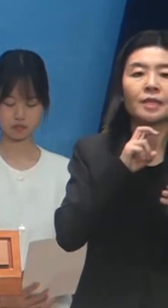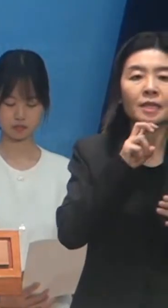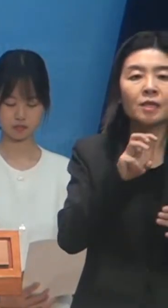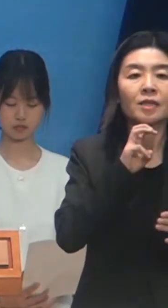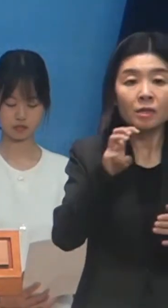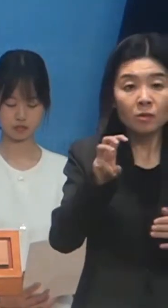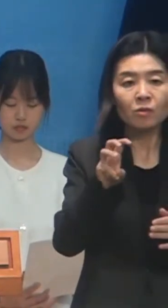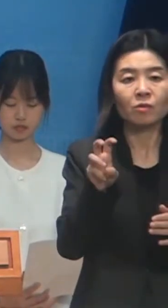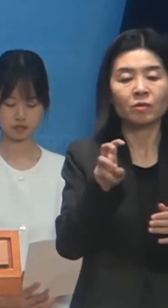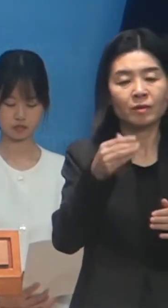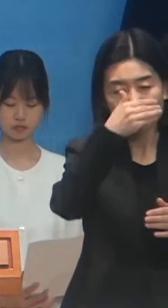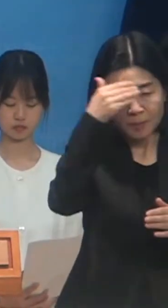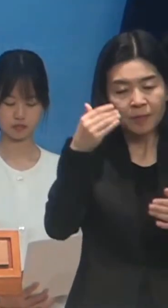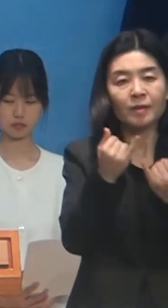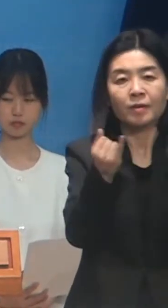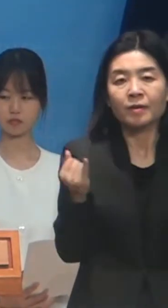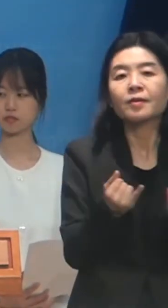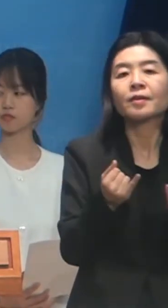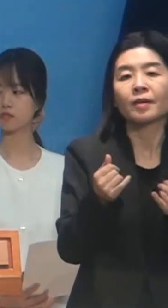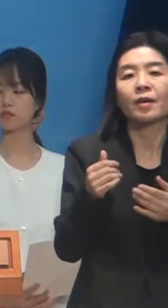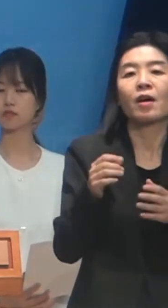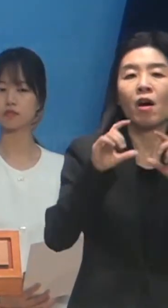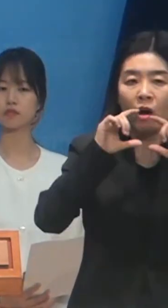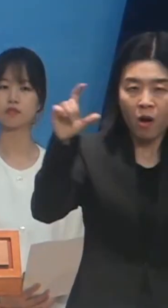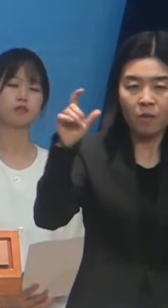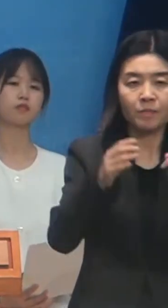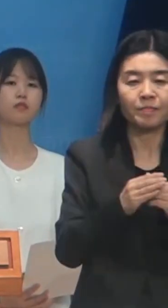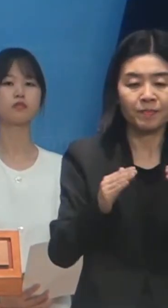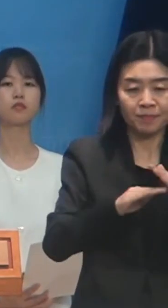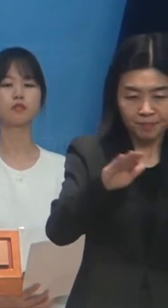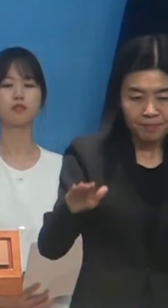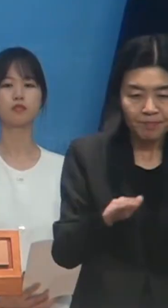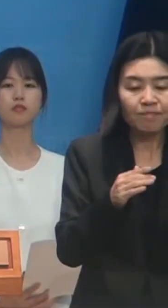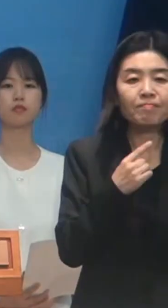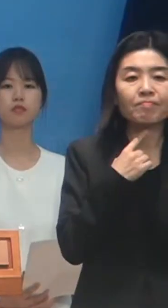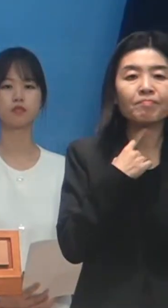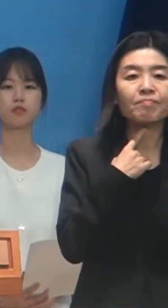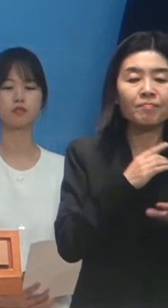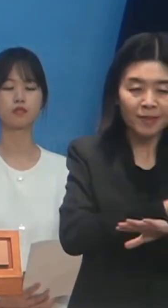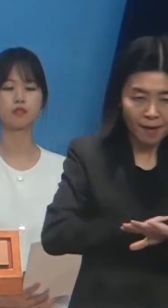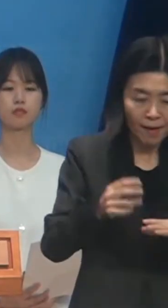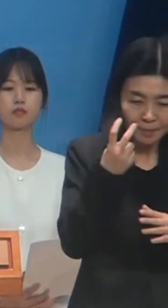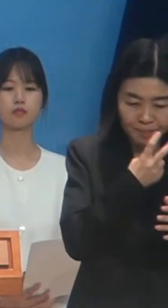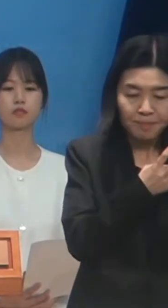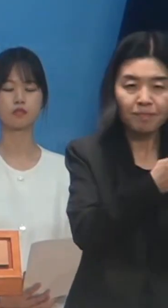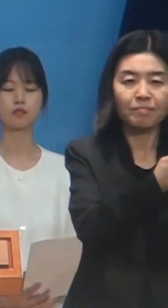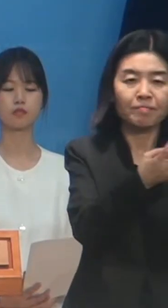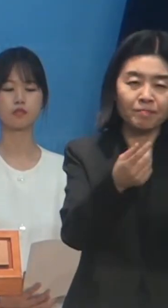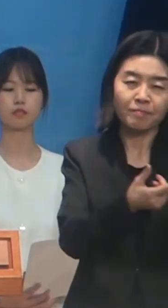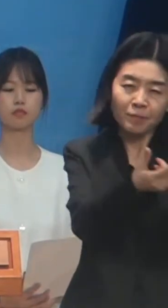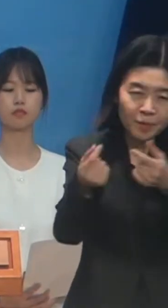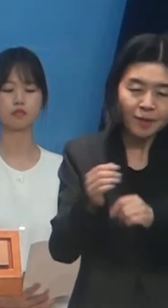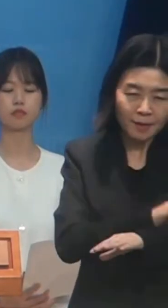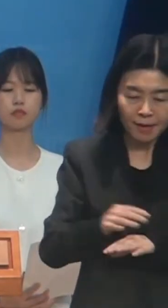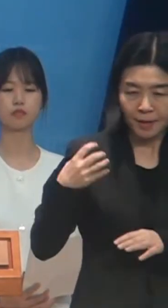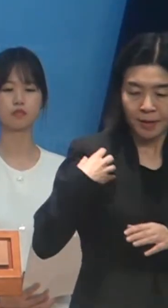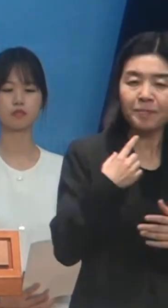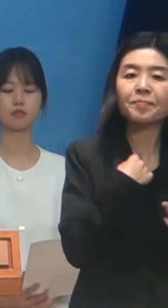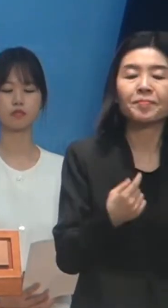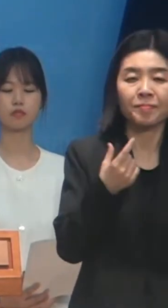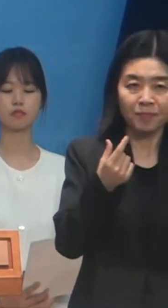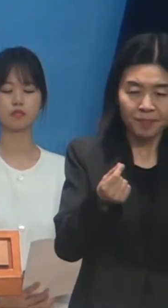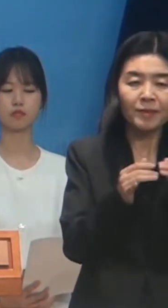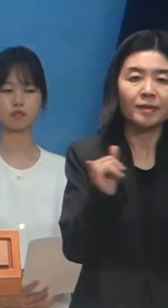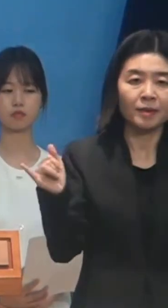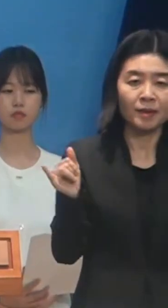있는 선언입니다. 가정을 지켜본 사람, 공동체를 책임져 본 사람, 그리고